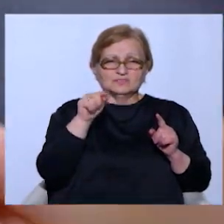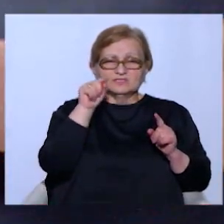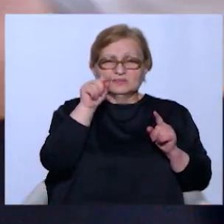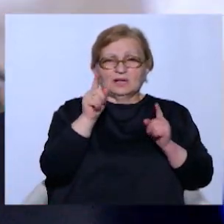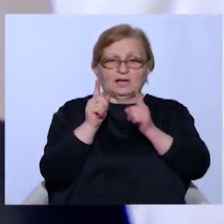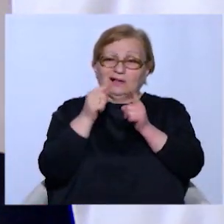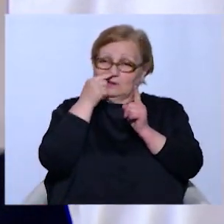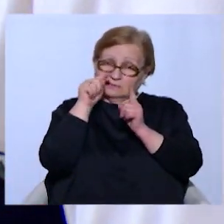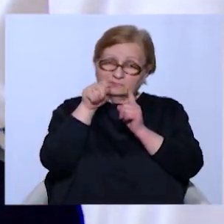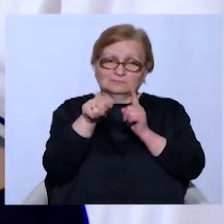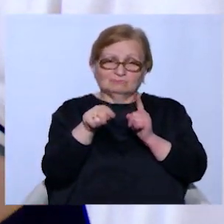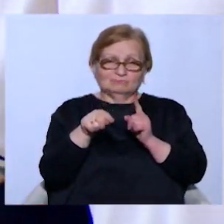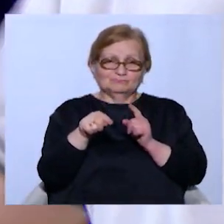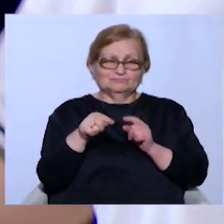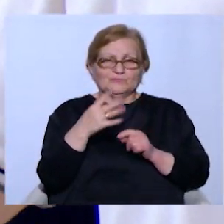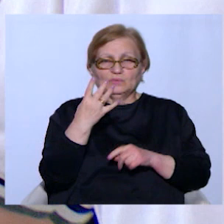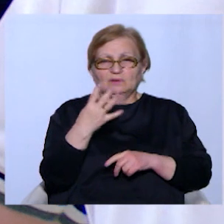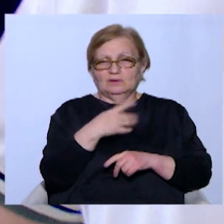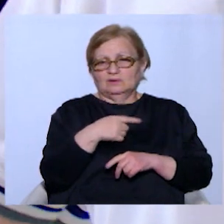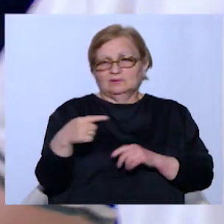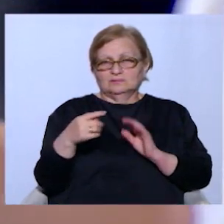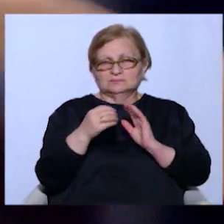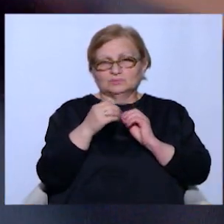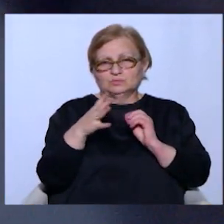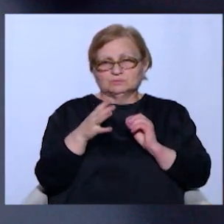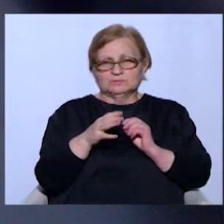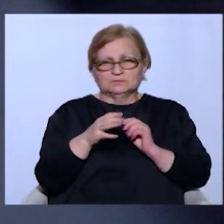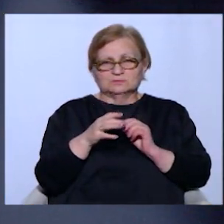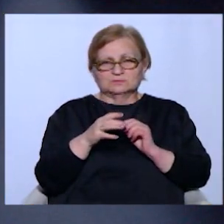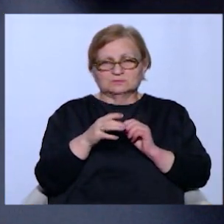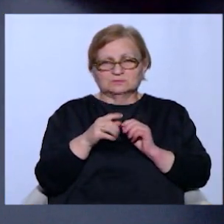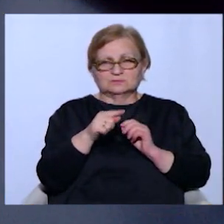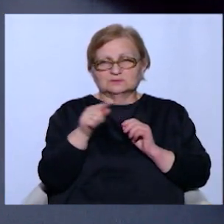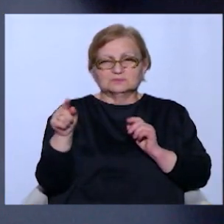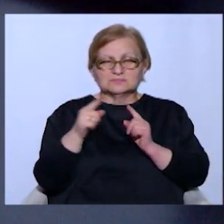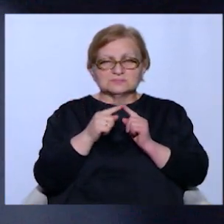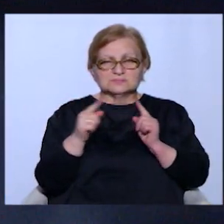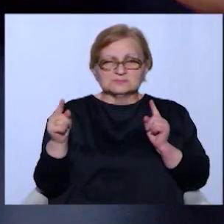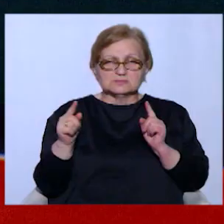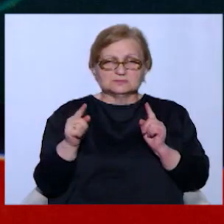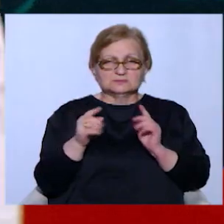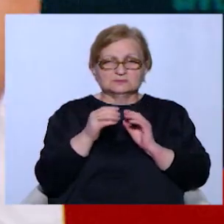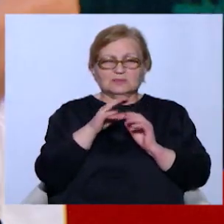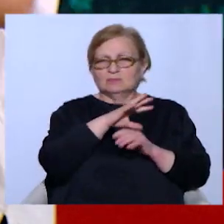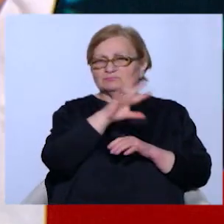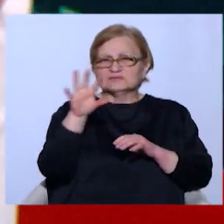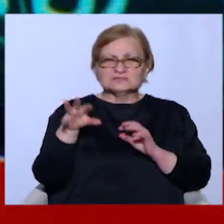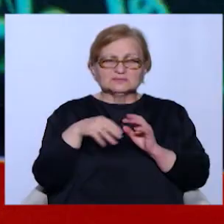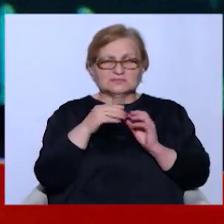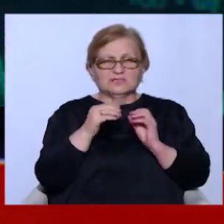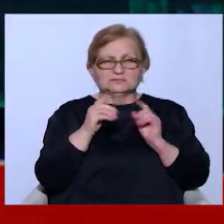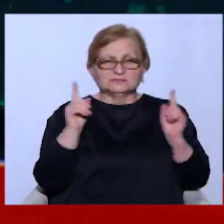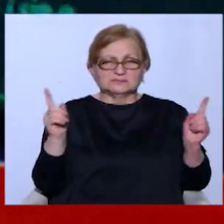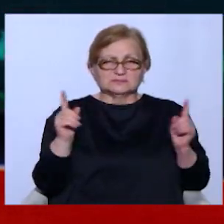შორის, ეს ალბათობა არის 4 გაყოფილი 15-ზე. ეს არის სიგრძე აი ამ CD მონაკვეთის გაყოფილი მთლიან სიგრძეზე. ისევე